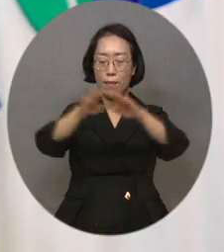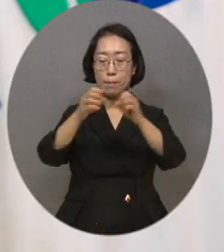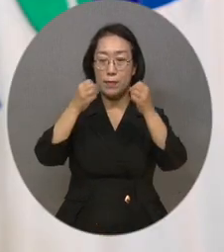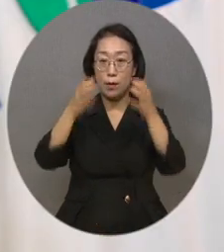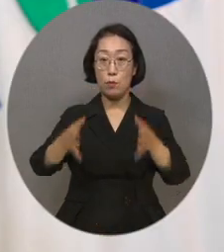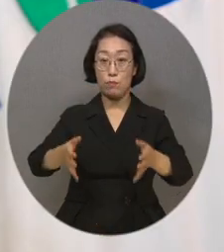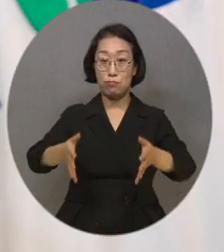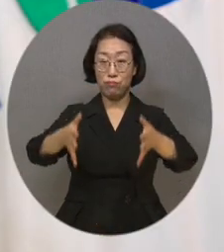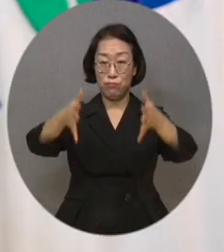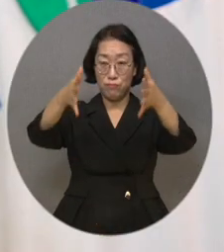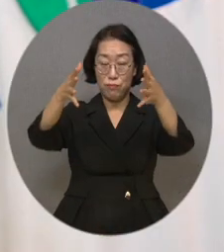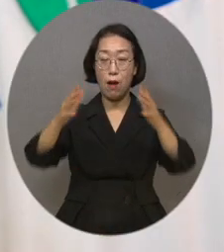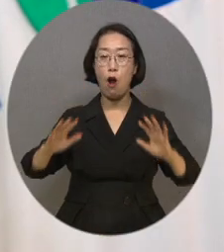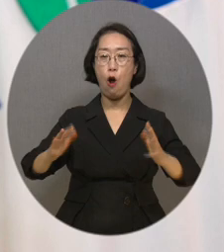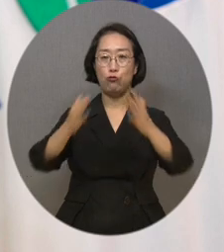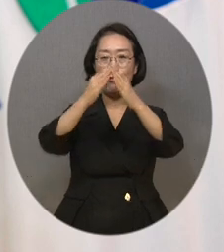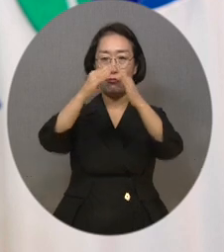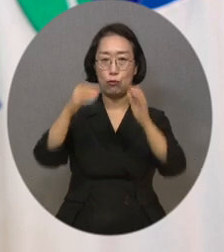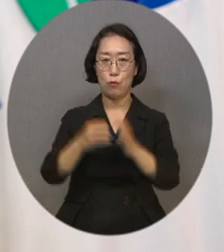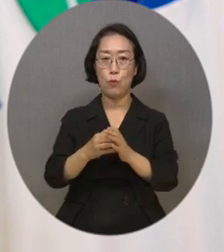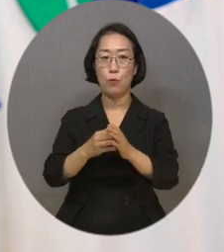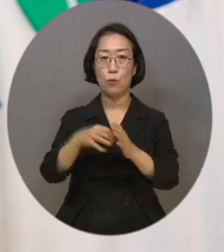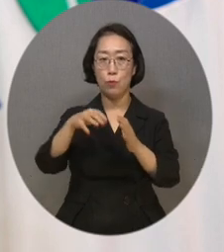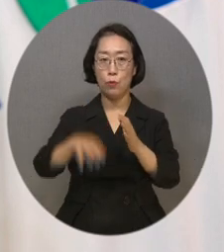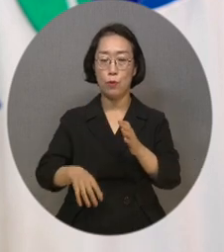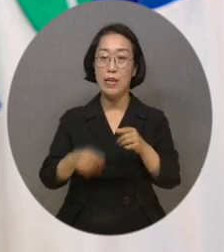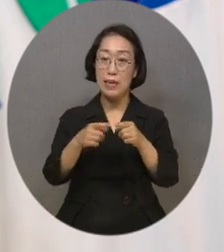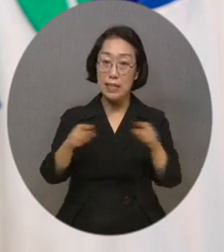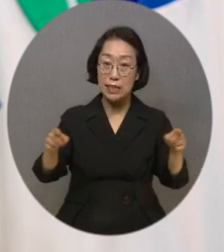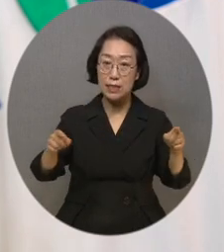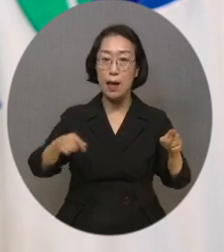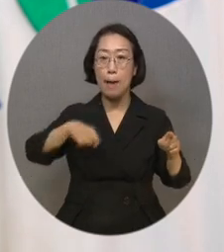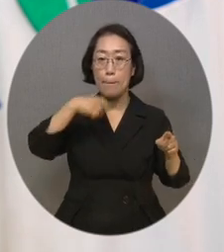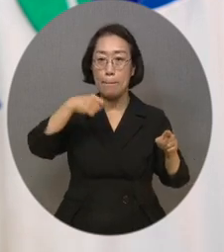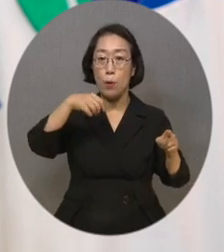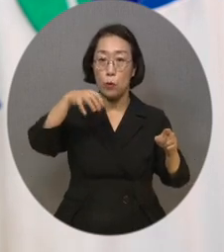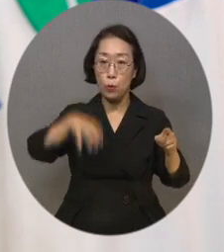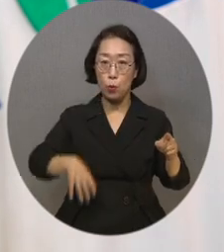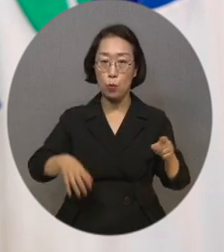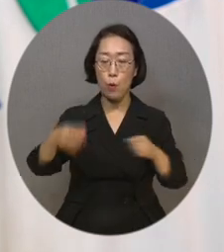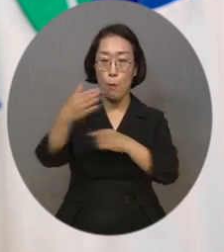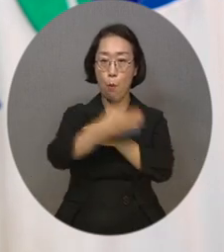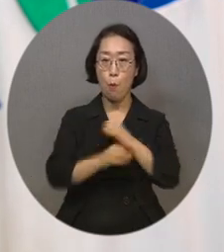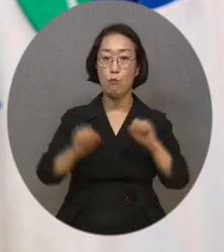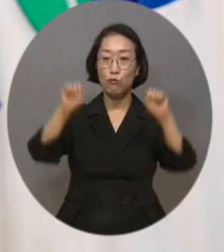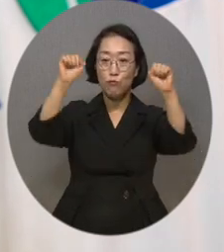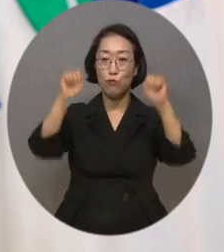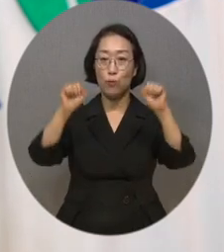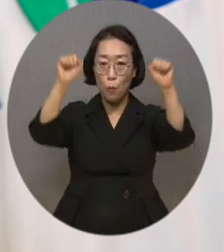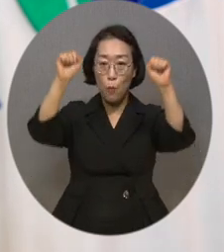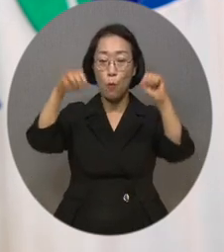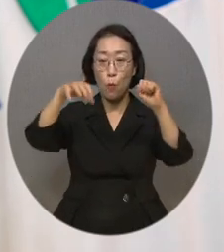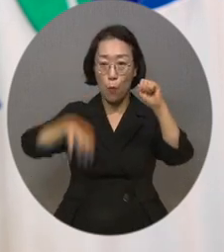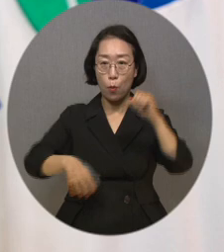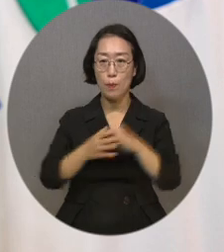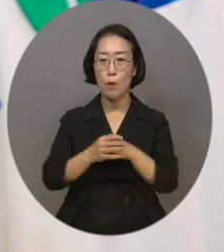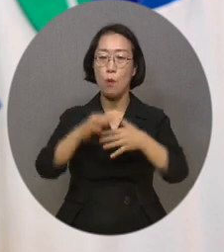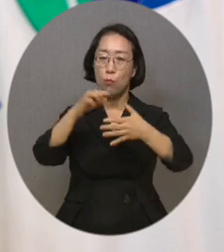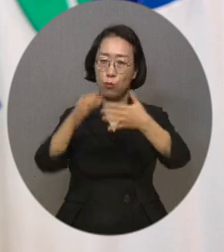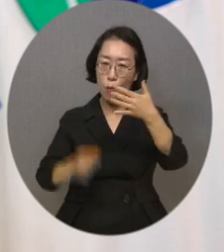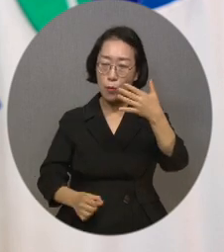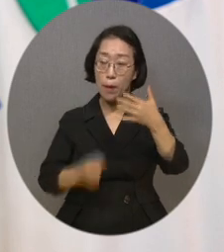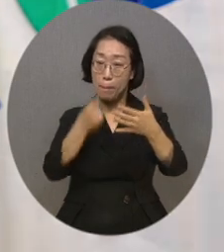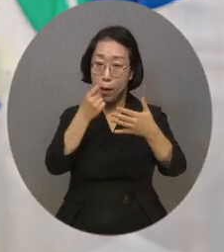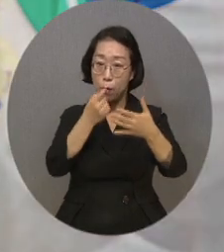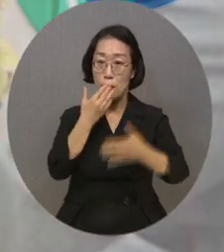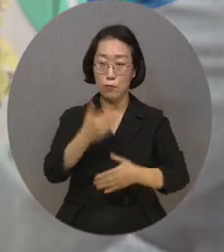1층에는 어르신들이 필요로 하는 예를 들면 식당이라든가 그다음에 체력단련실 그다음에 프로그램실 등등